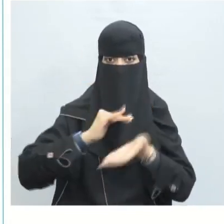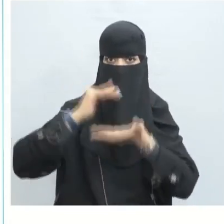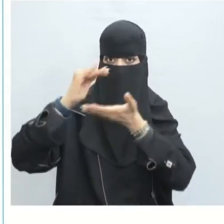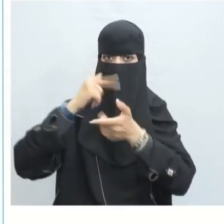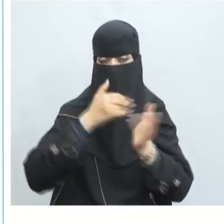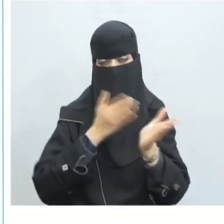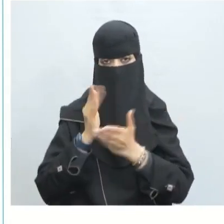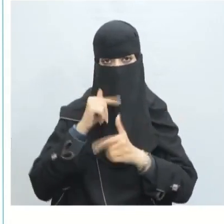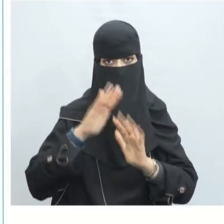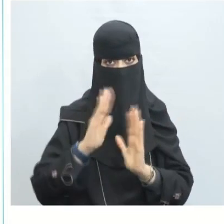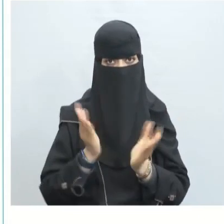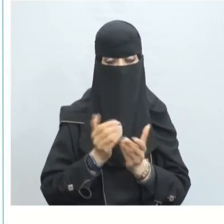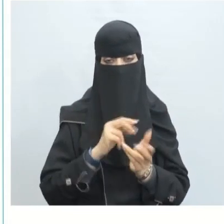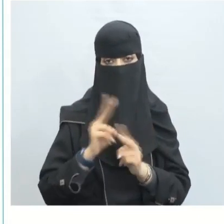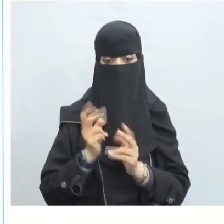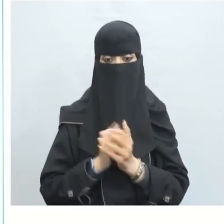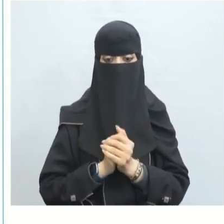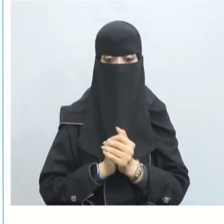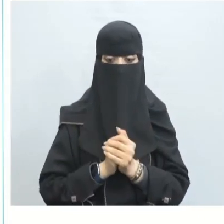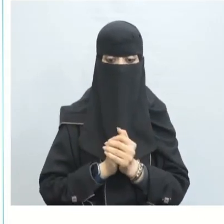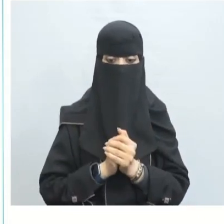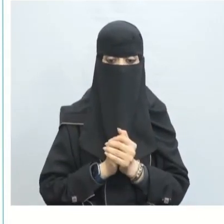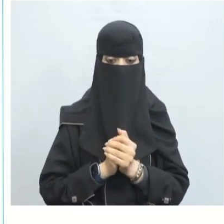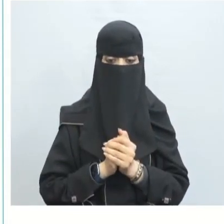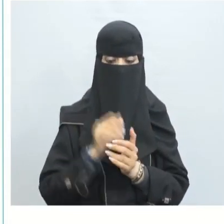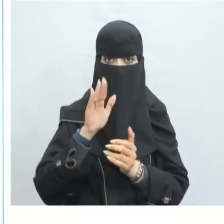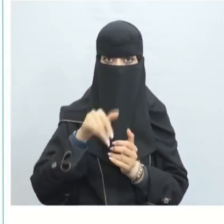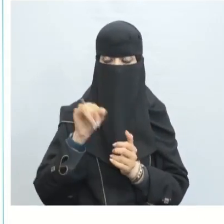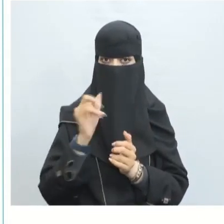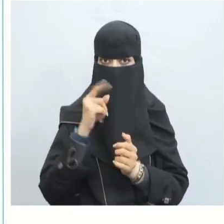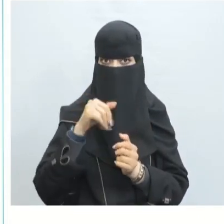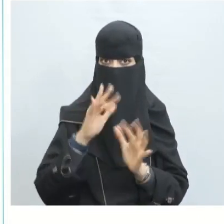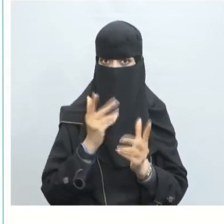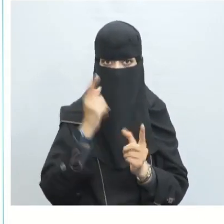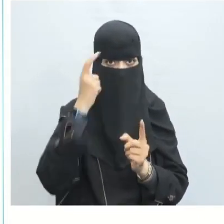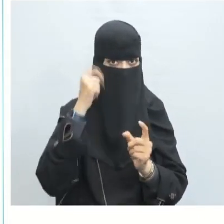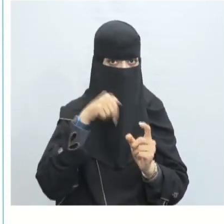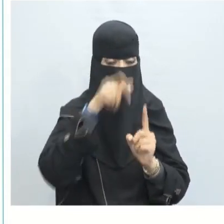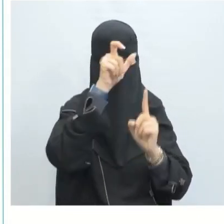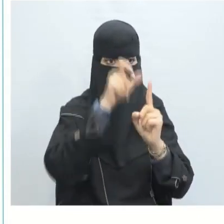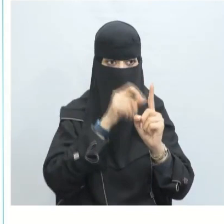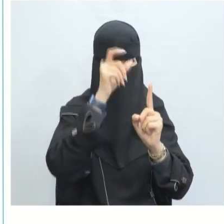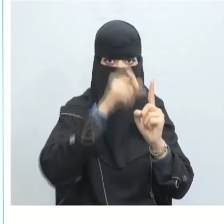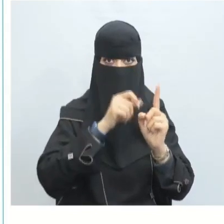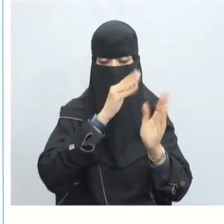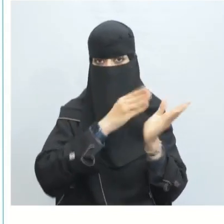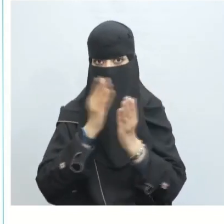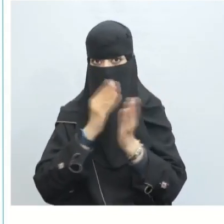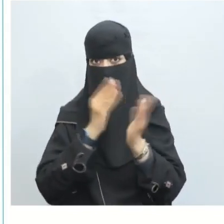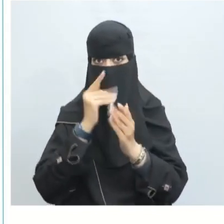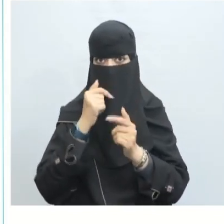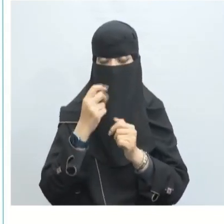الخدمه وغيرها اذا من خلال عد الزوار المحتمل ان تجذبهم